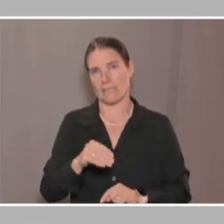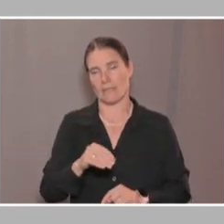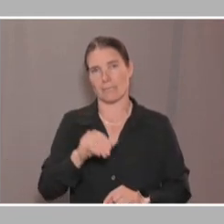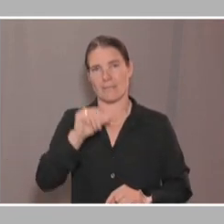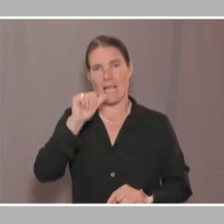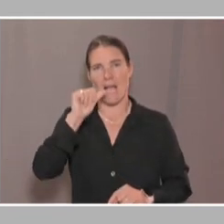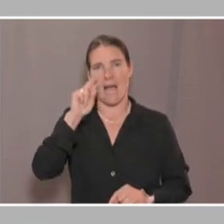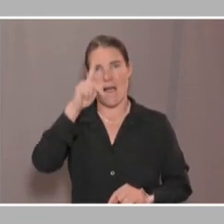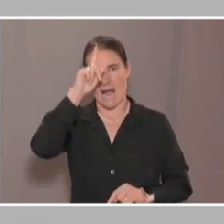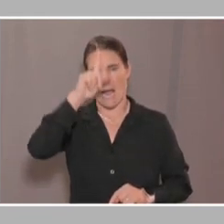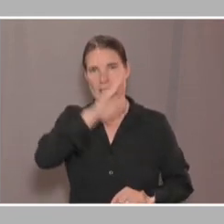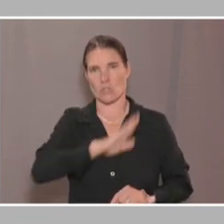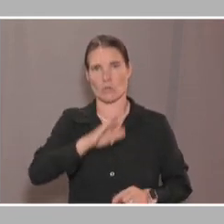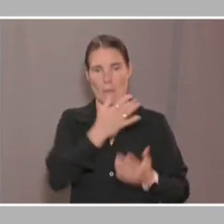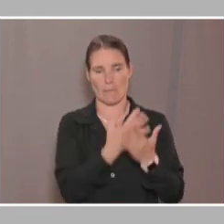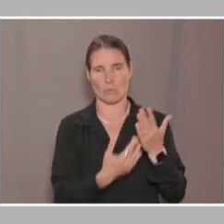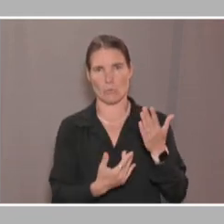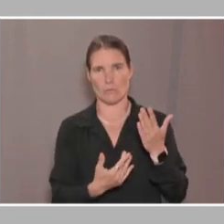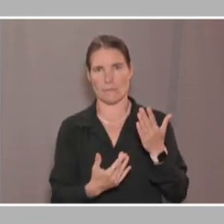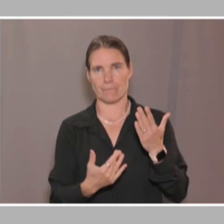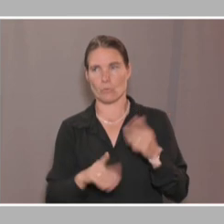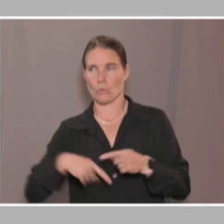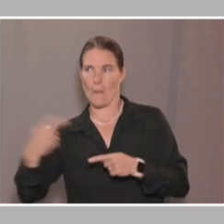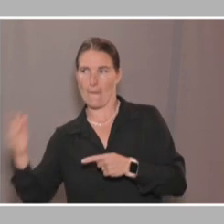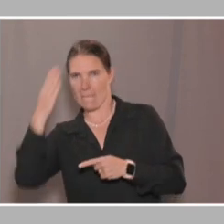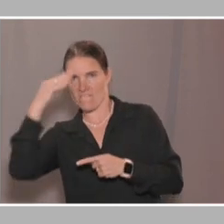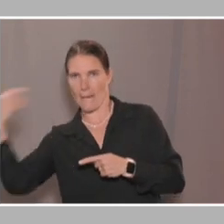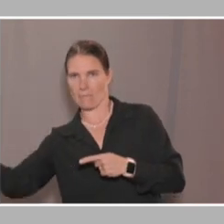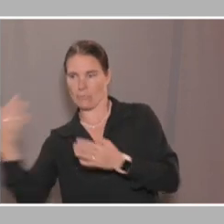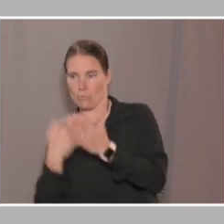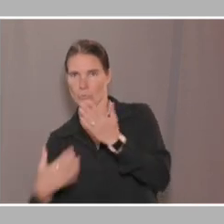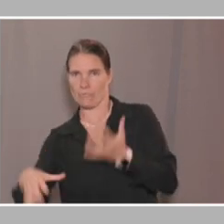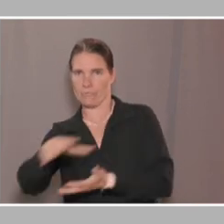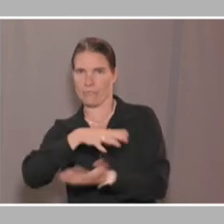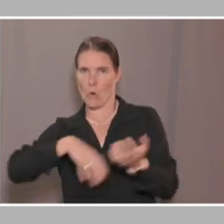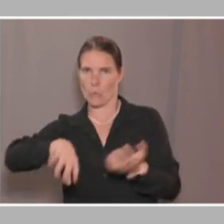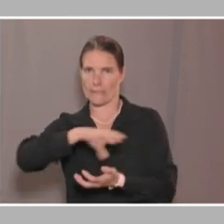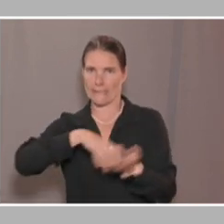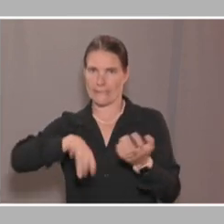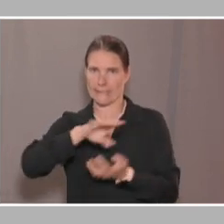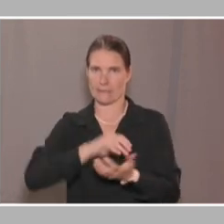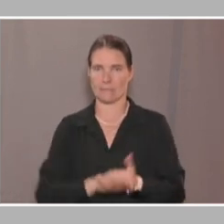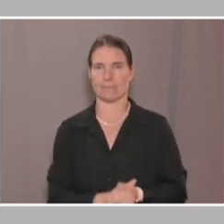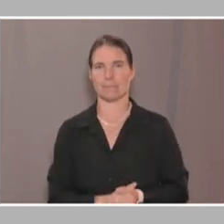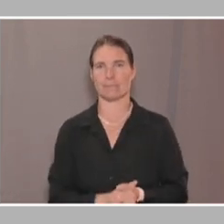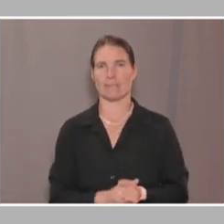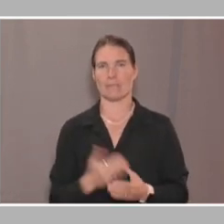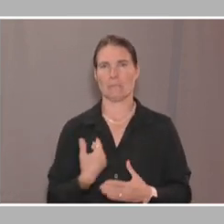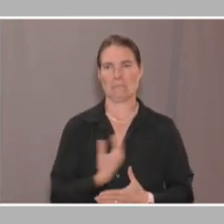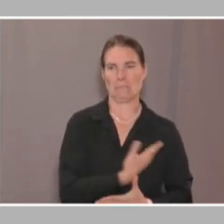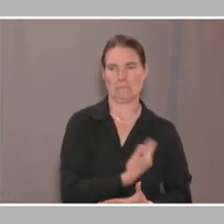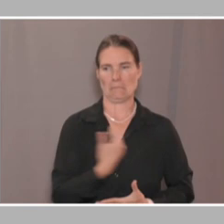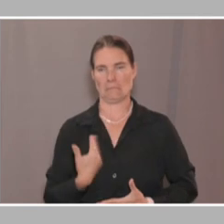Blut durch Artfremdes verunreinigt würde. Es entsteht ein ambivalentes